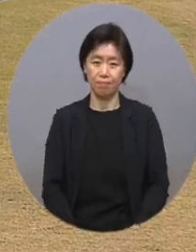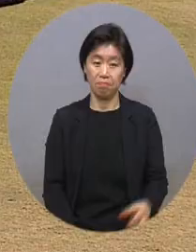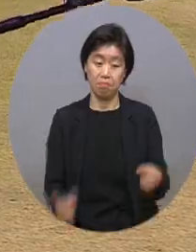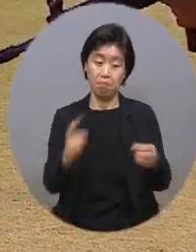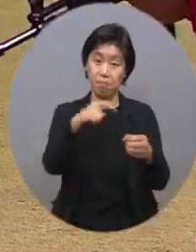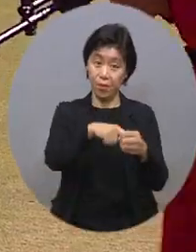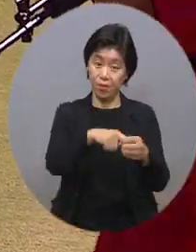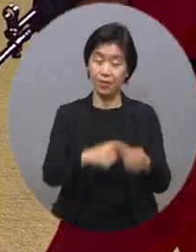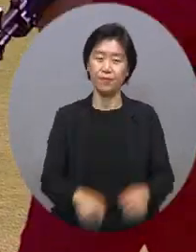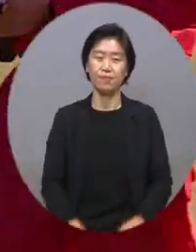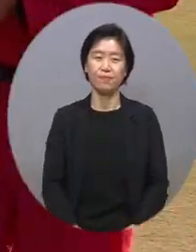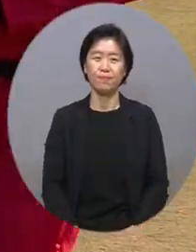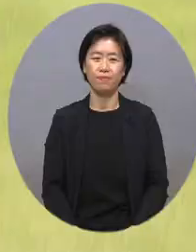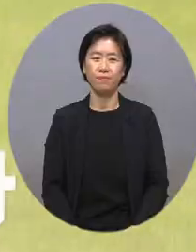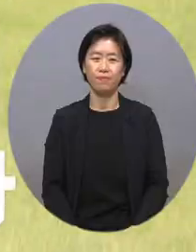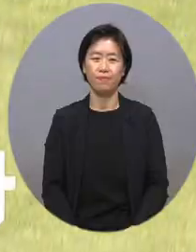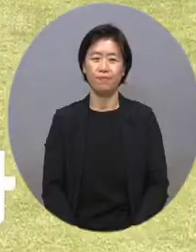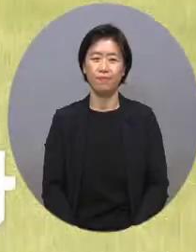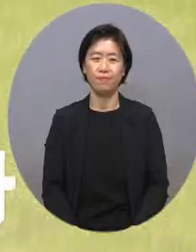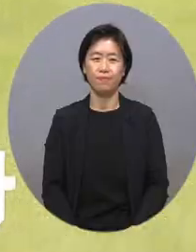나이스 파!